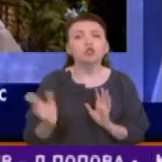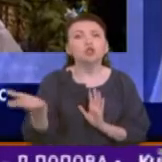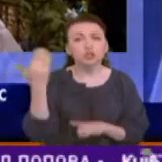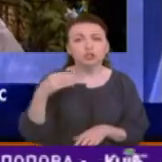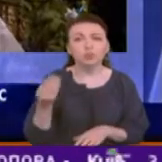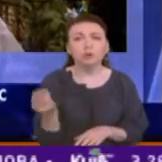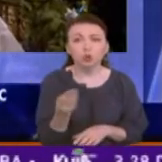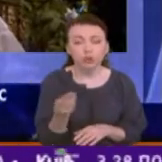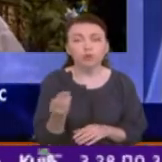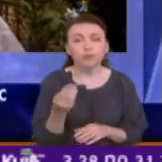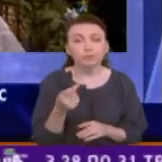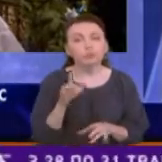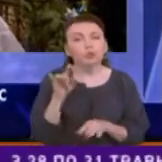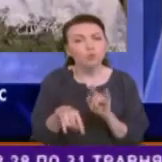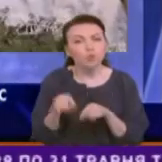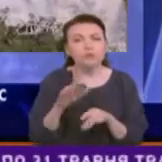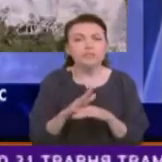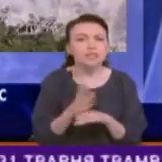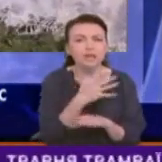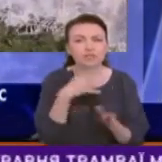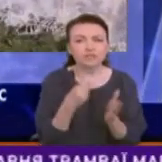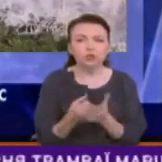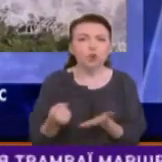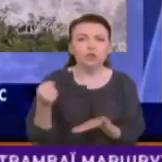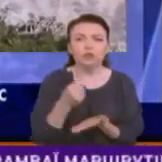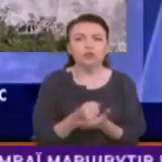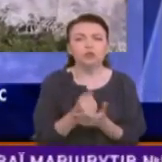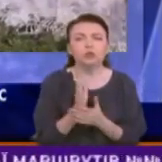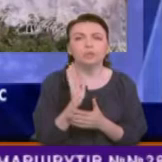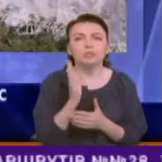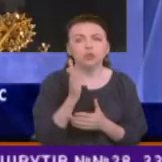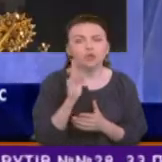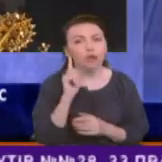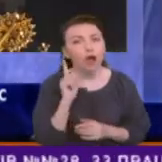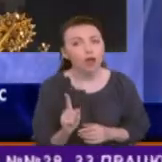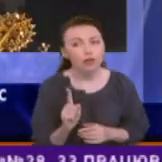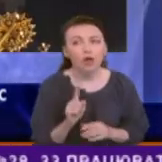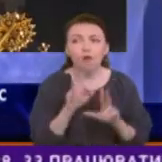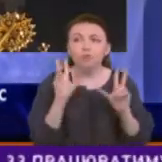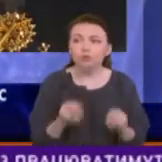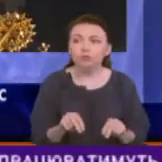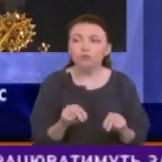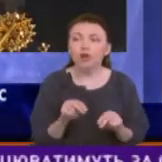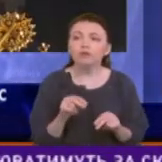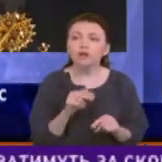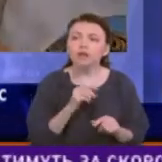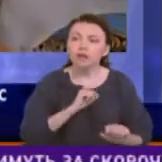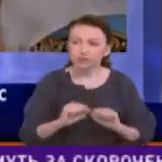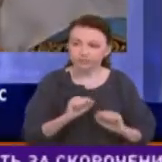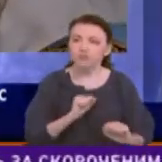Петро Порошенко, вмовив його зняти свою кандидатуру на предстоятеля, але пообіцяв негласне